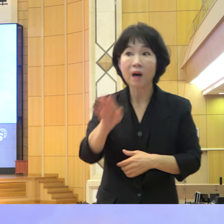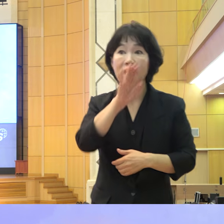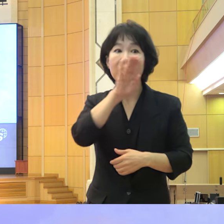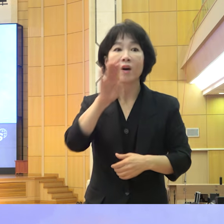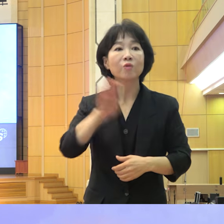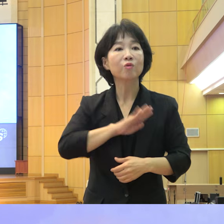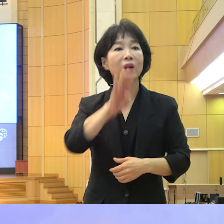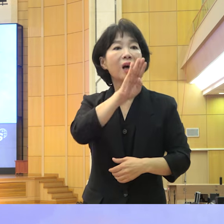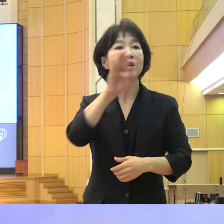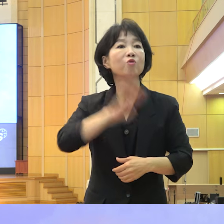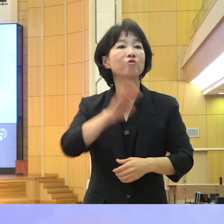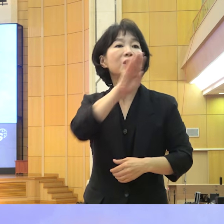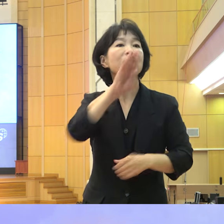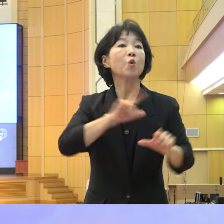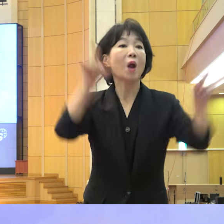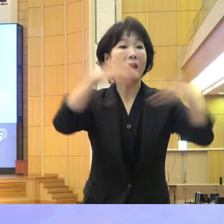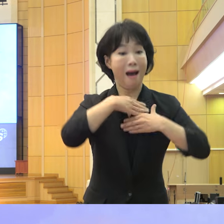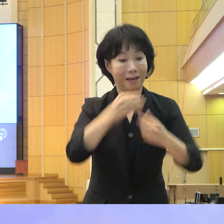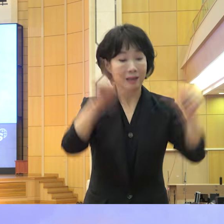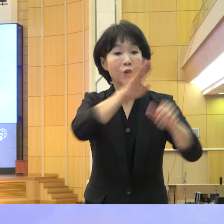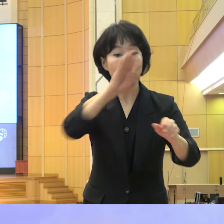안식일에